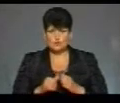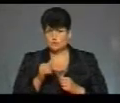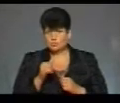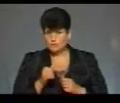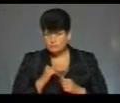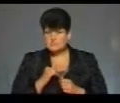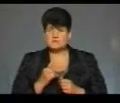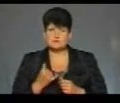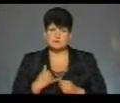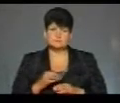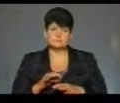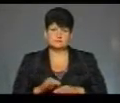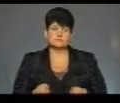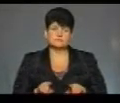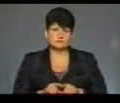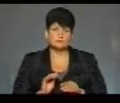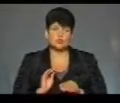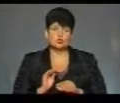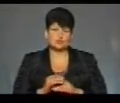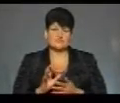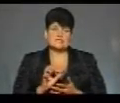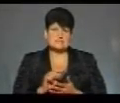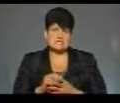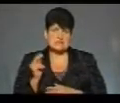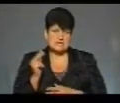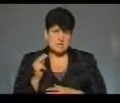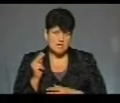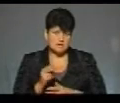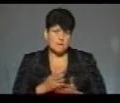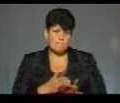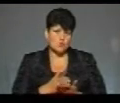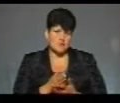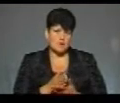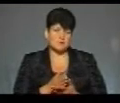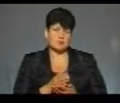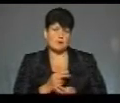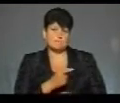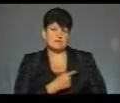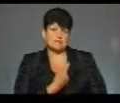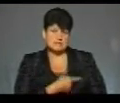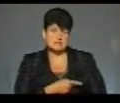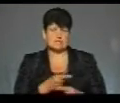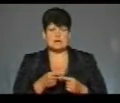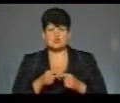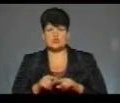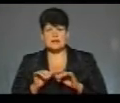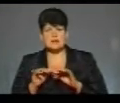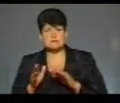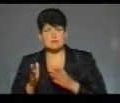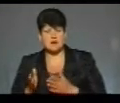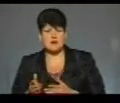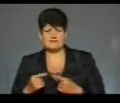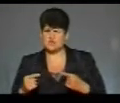місяця, ми проводимо теж додаткові заняття. Це і по напрямку тактична медицина, інженерна справа,